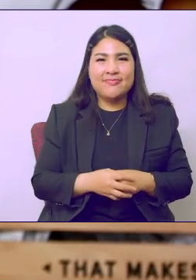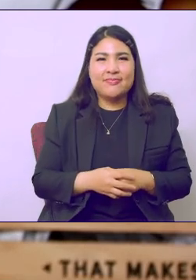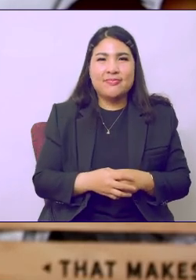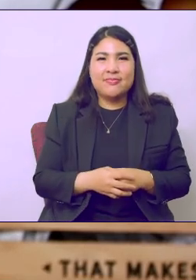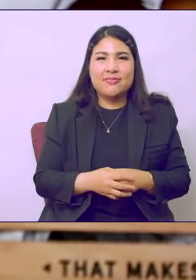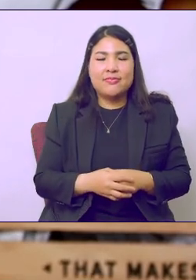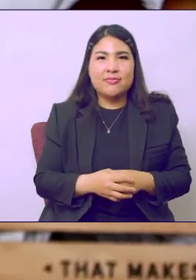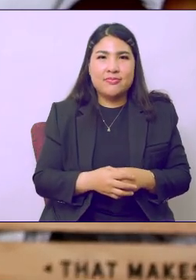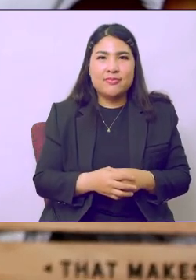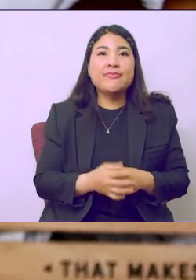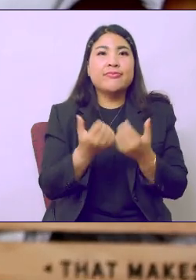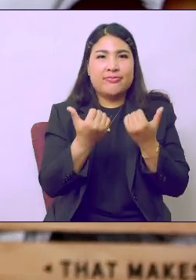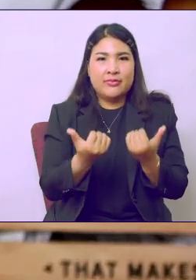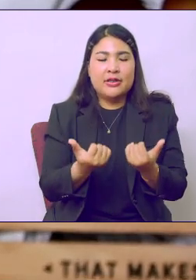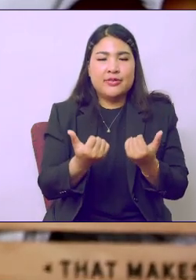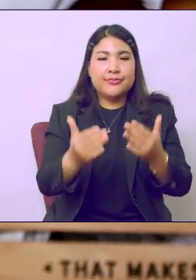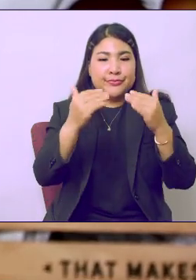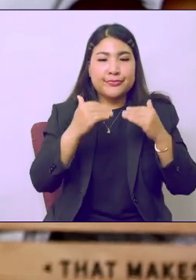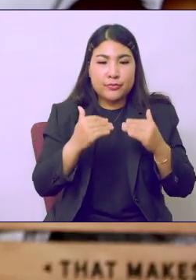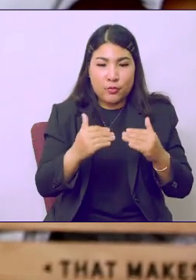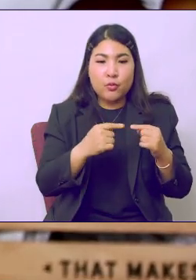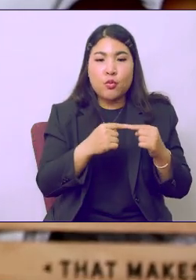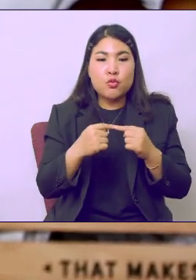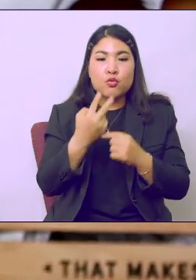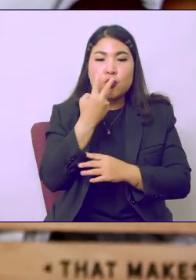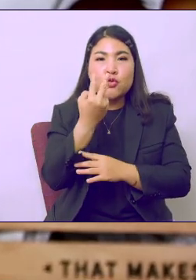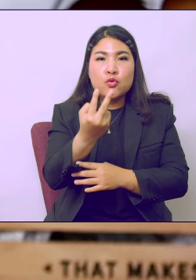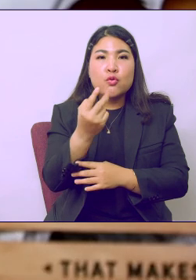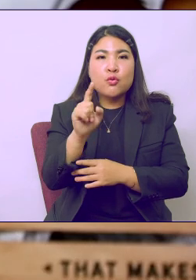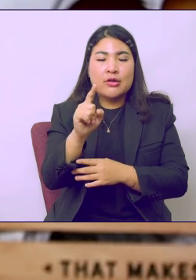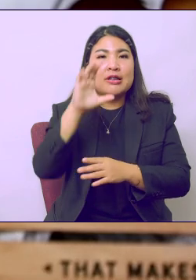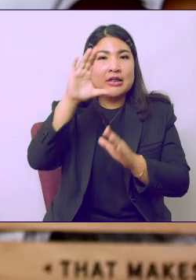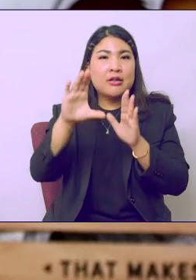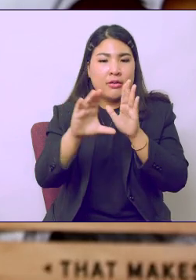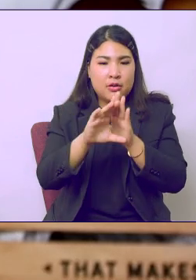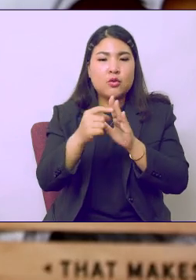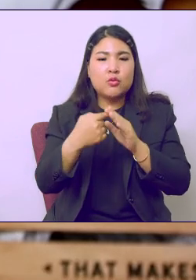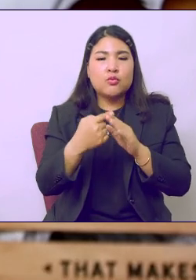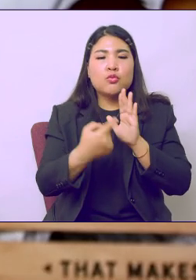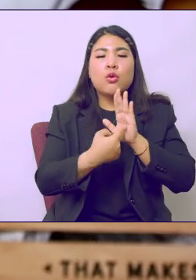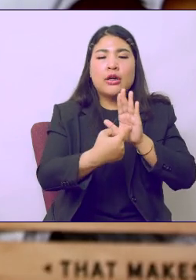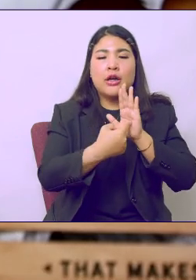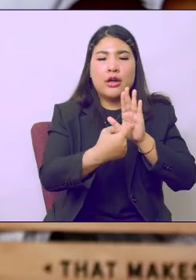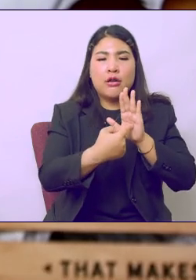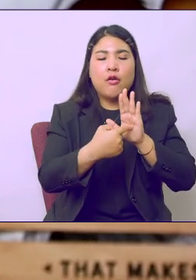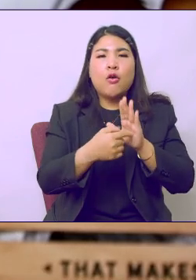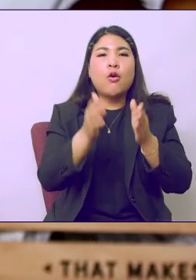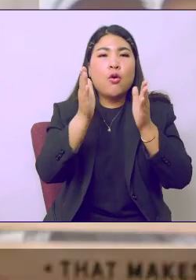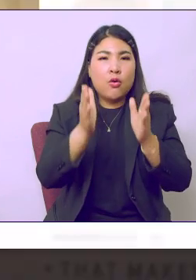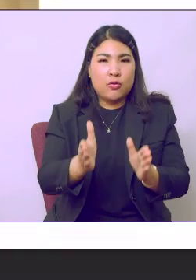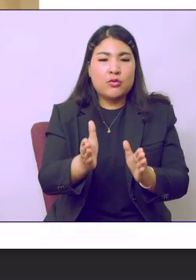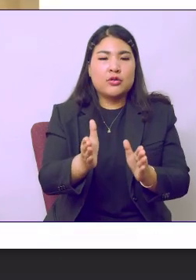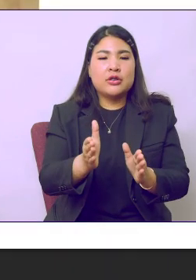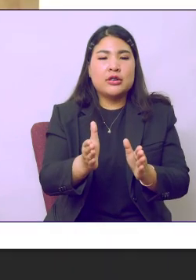อ่ะนะครับคราวนี้นะครับลองมาดูนะครับท่าตัวอย่างเนาะท่าตัวอย่างนะครับสำหรับเด็กสมอง